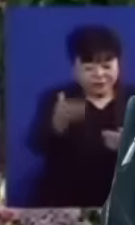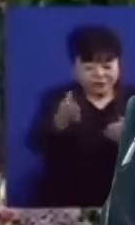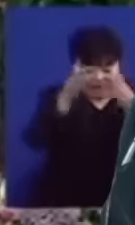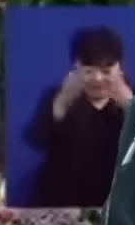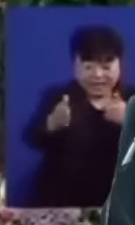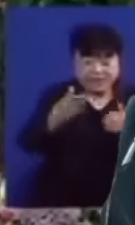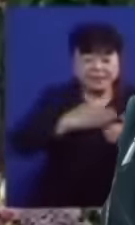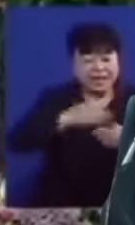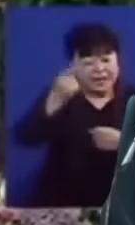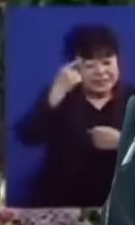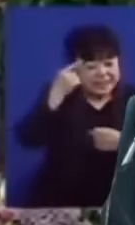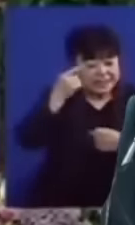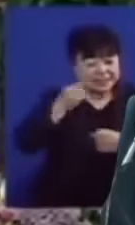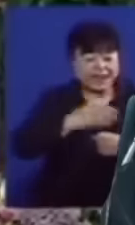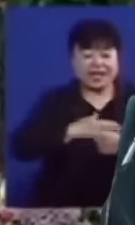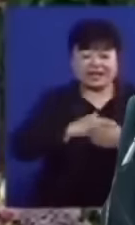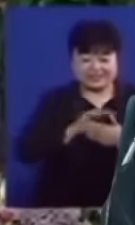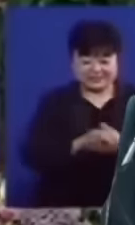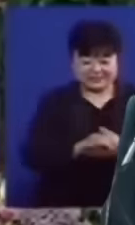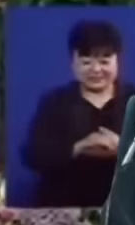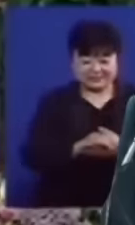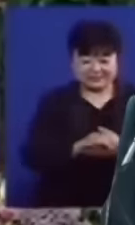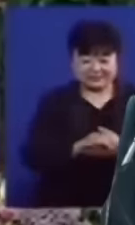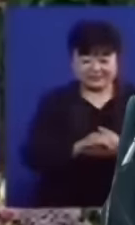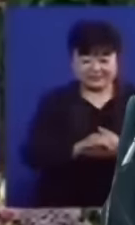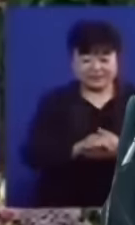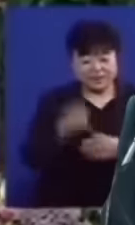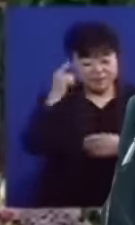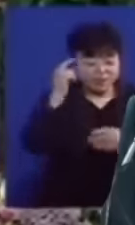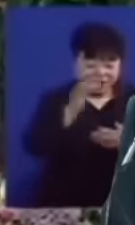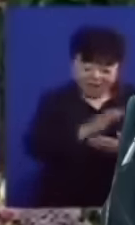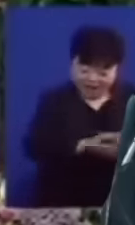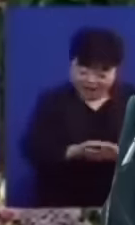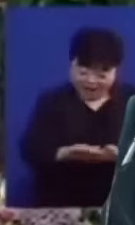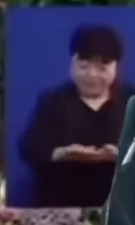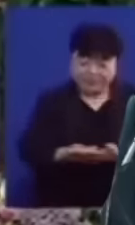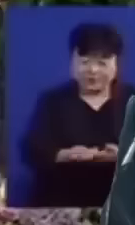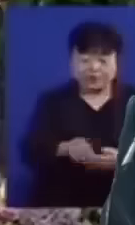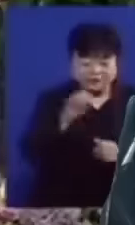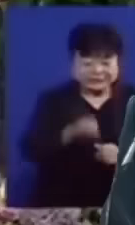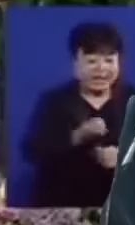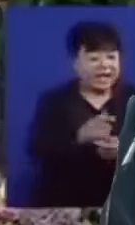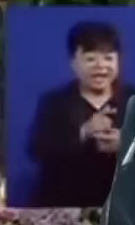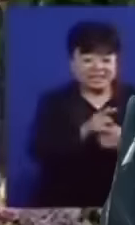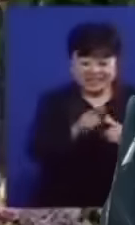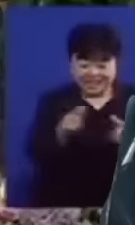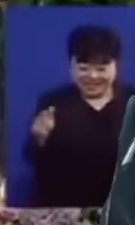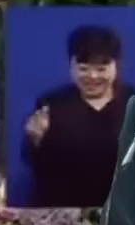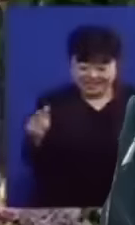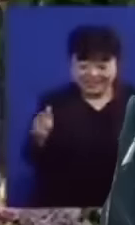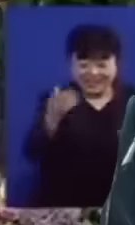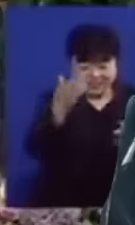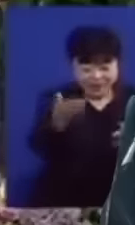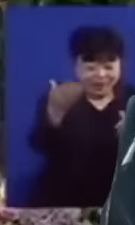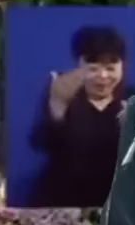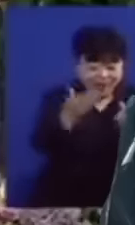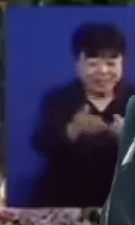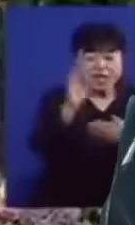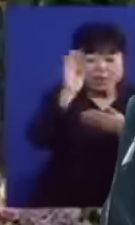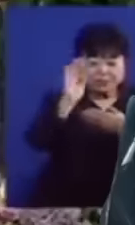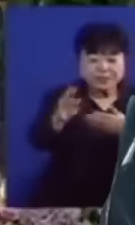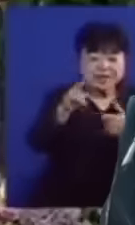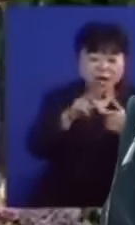향한 나의 생각은 내가 아나니 평안이요 재앙이 아니라 너희에게